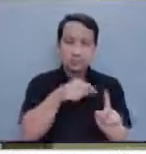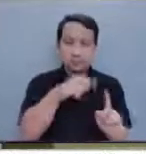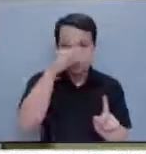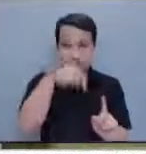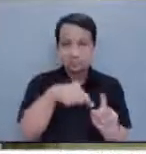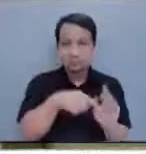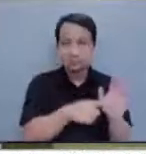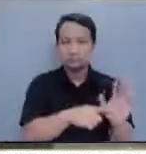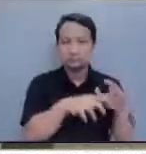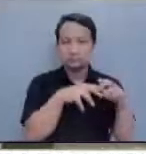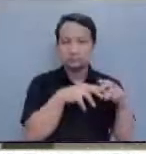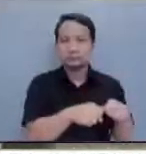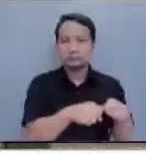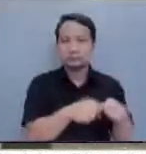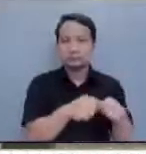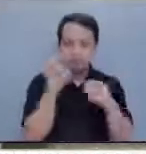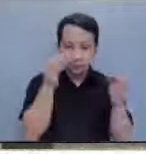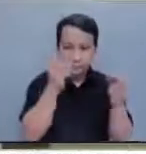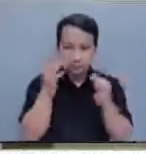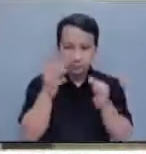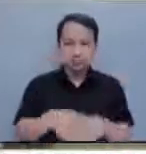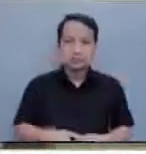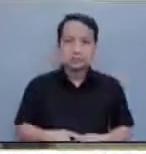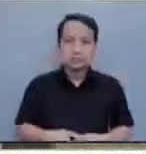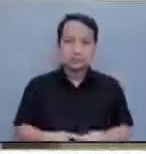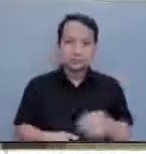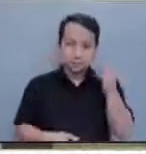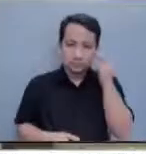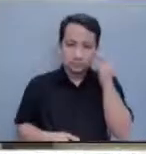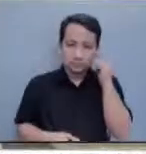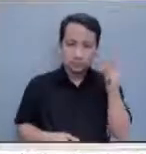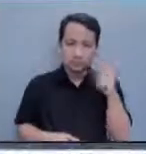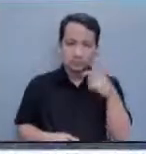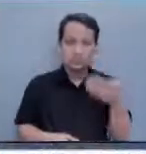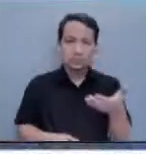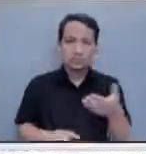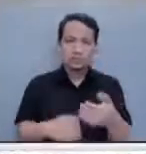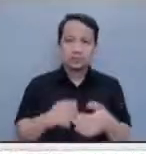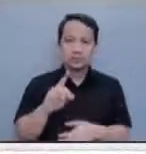nahulihan din ng iligal na droga. Sinuwat talaga sa detalye, Noel.